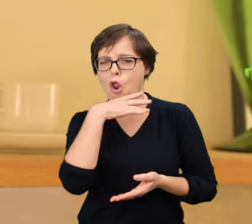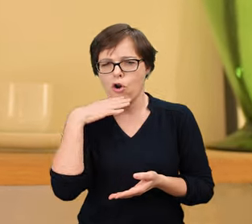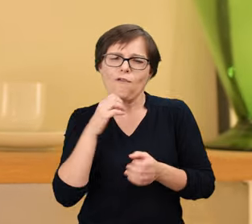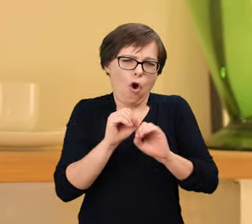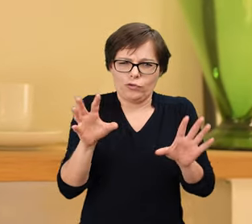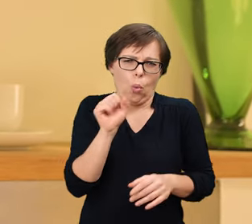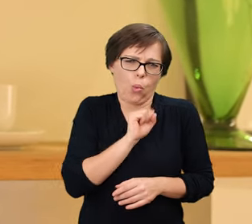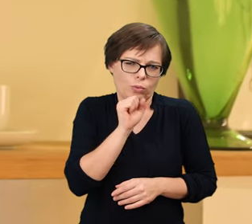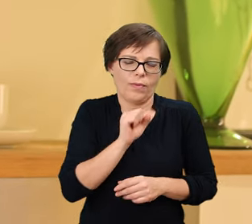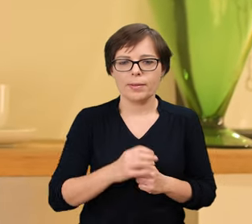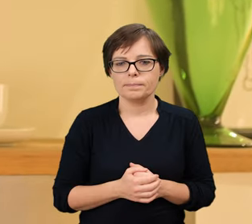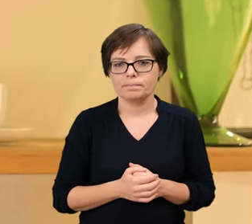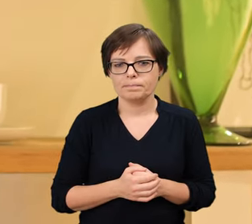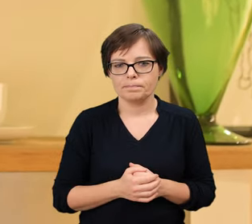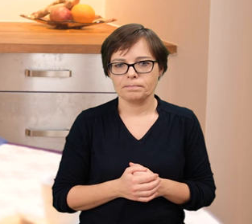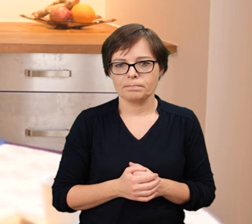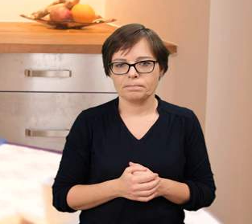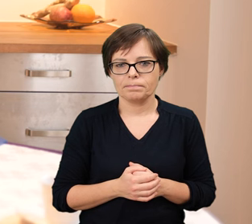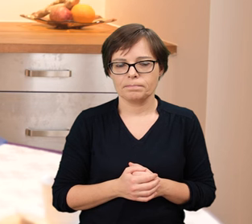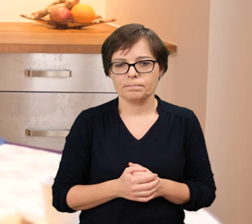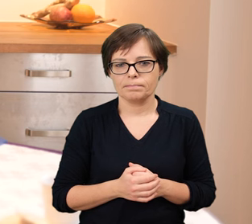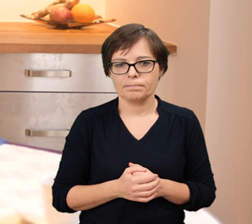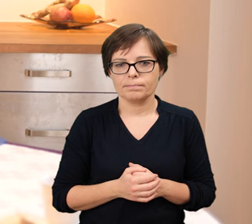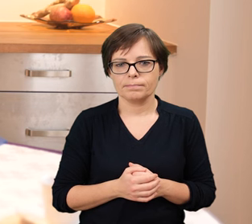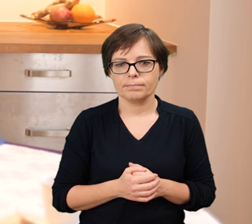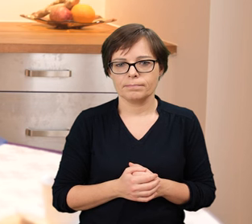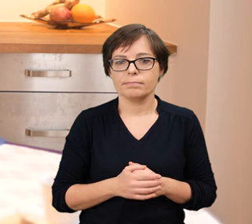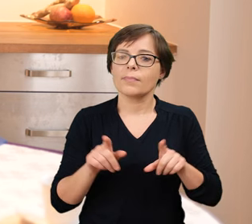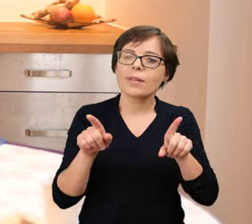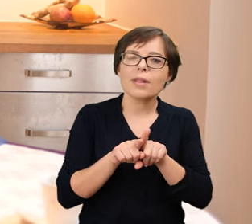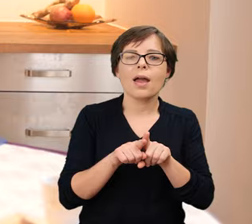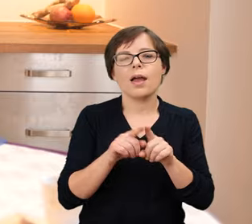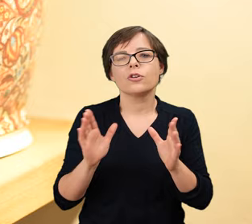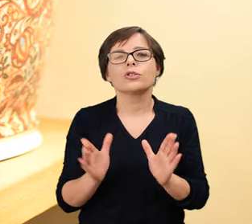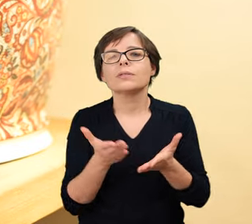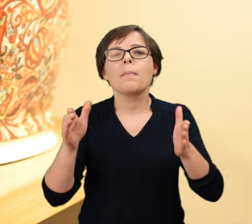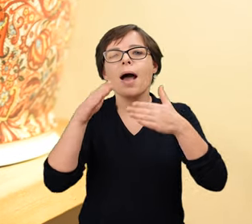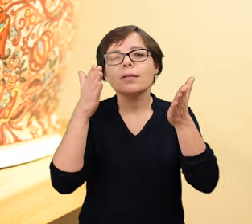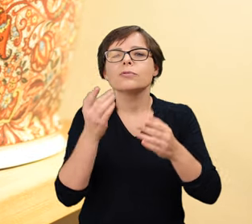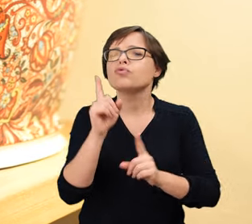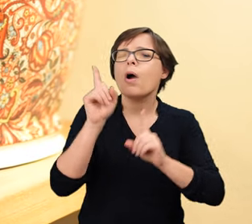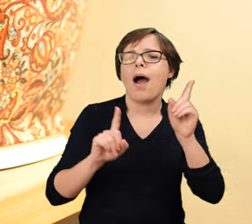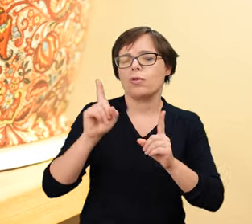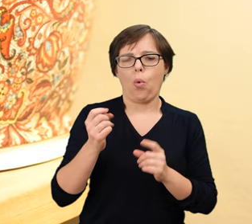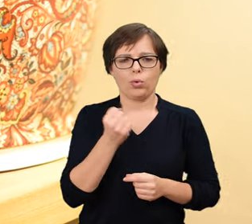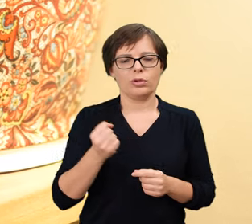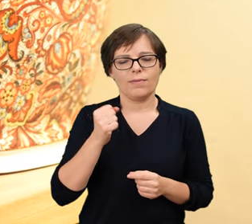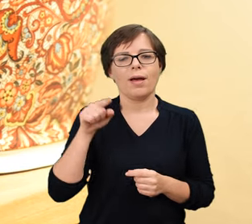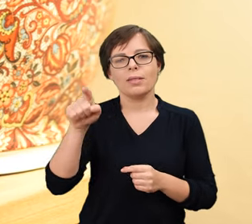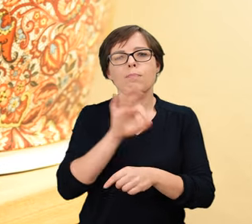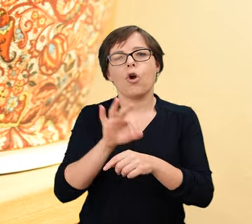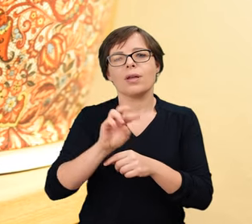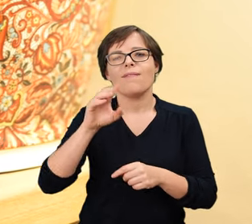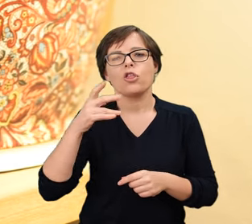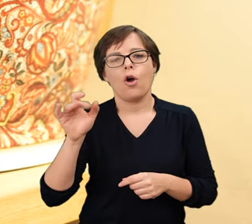używane oczywiście i rzadziej używane dzbanki projektu Wendorfa, projekt płaski